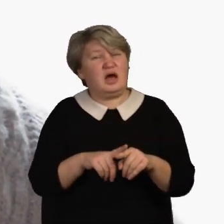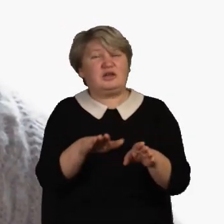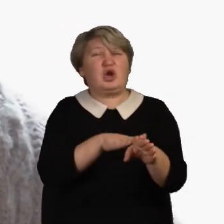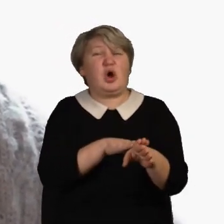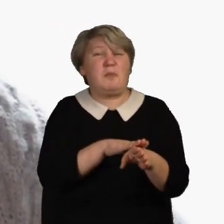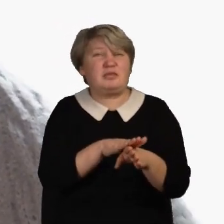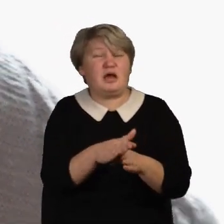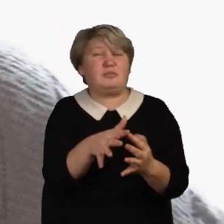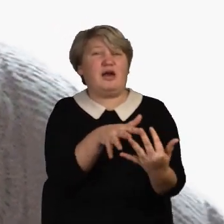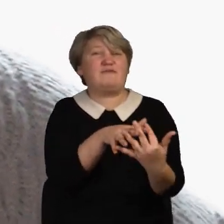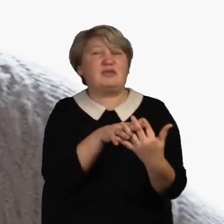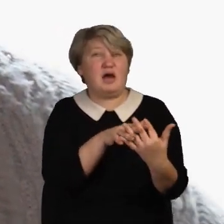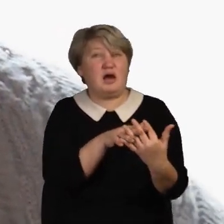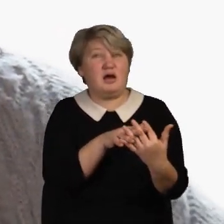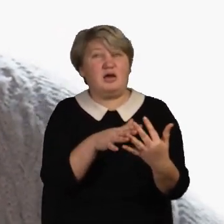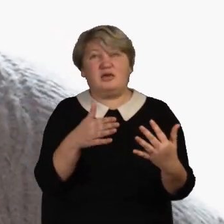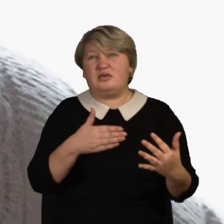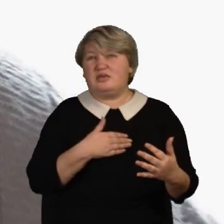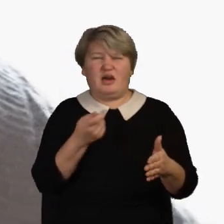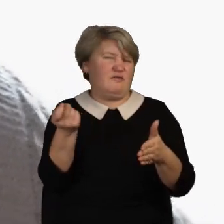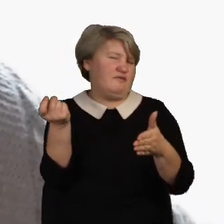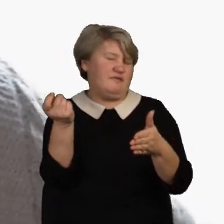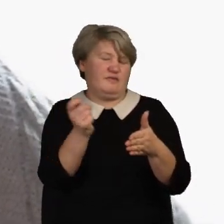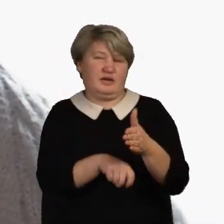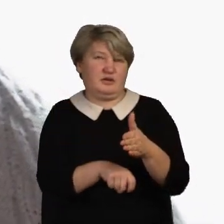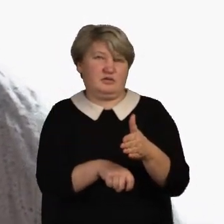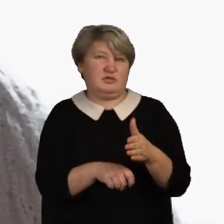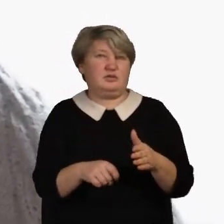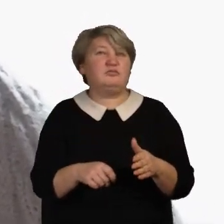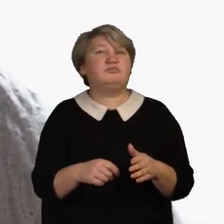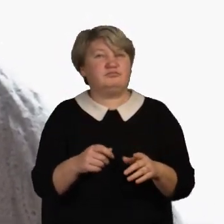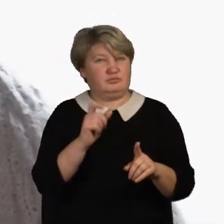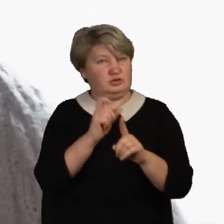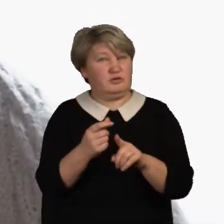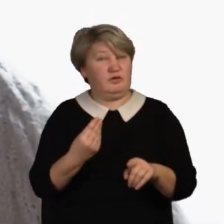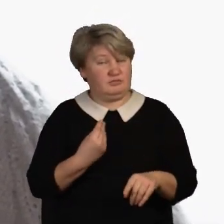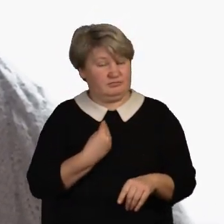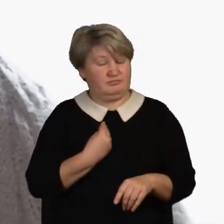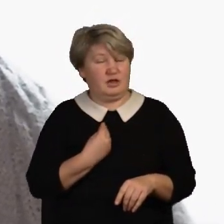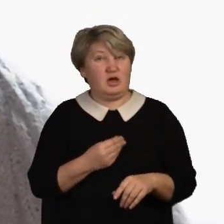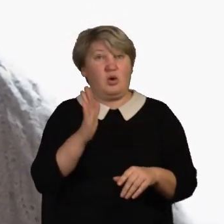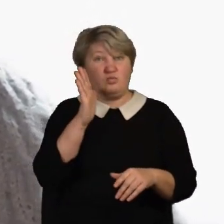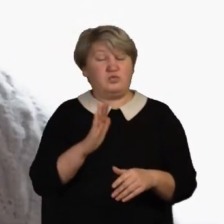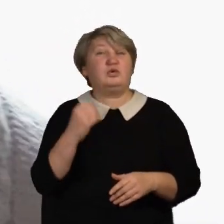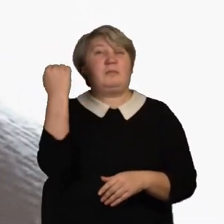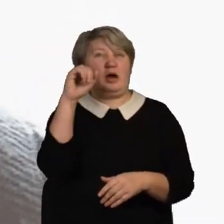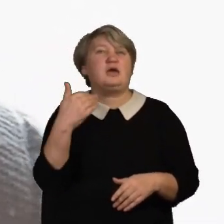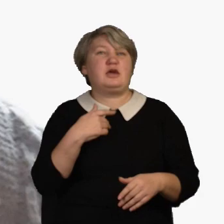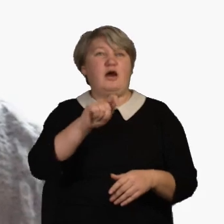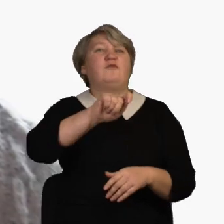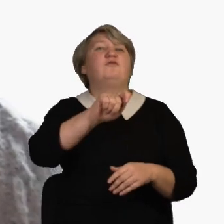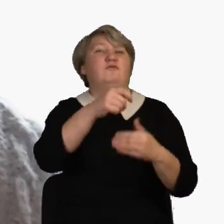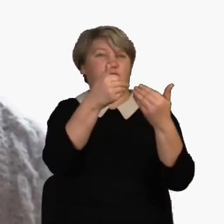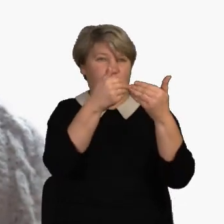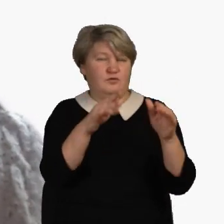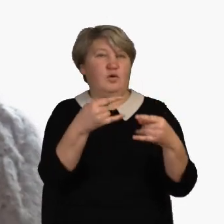широкомасштабна війна, я його виключила і дала собі слово, що як стане мер, об'яв'є мені, що мер, тоді я включу і подіюся, що аби